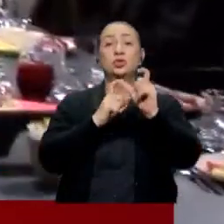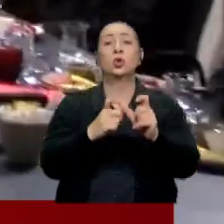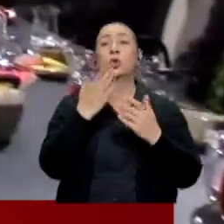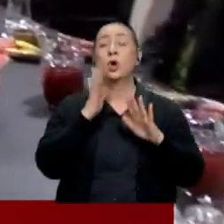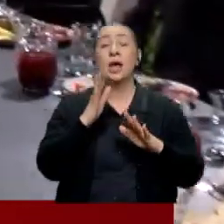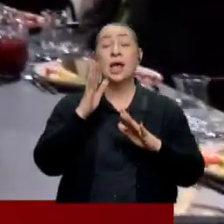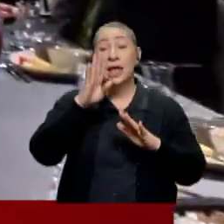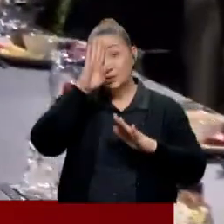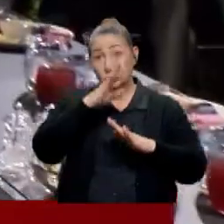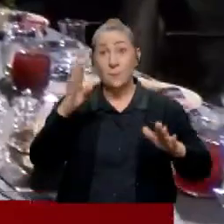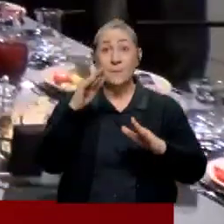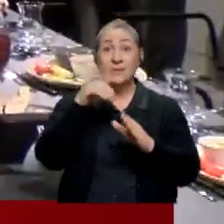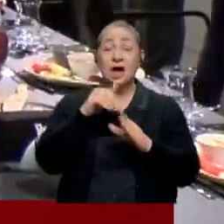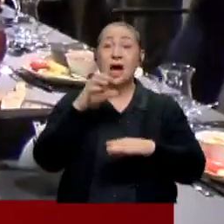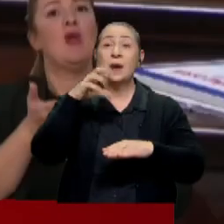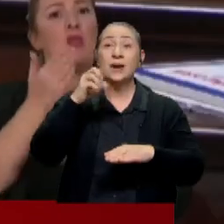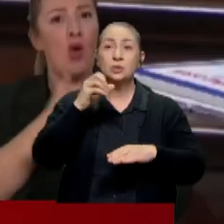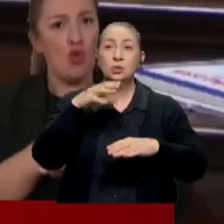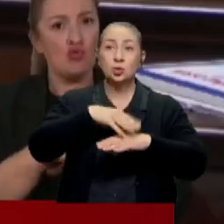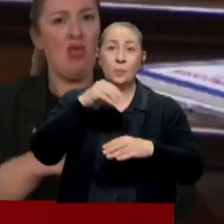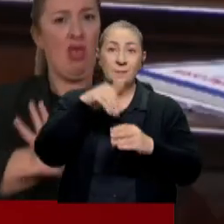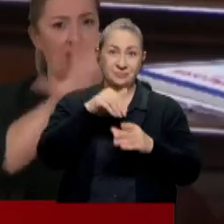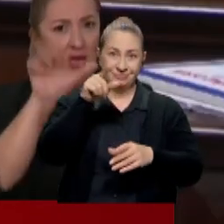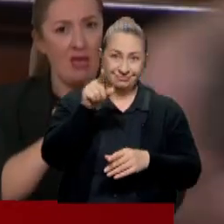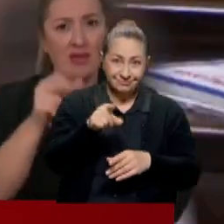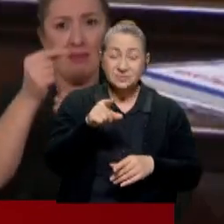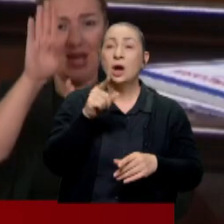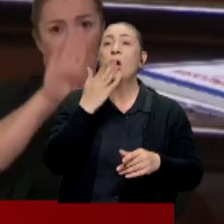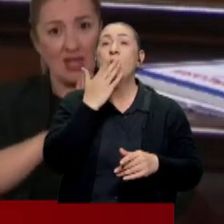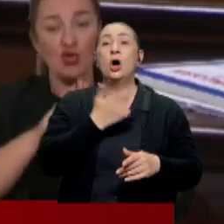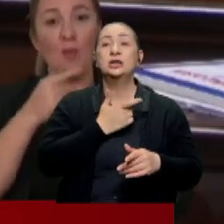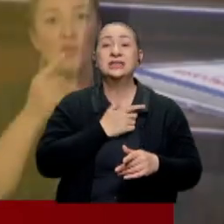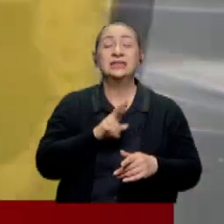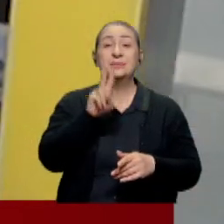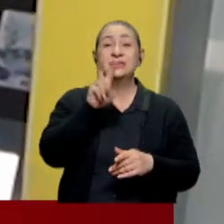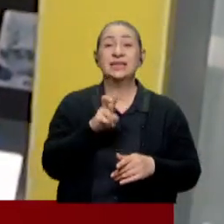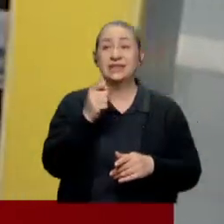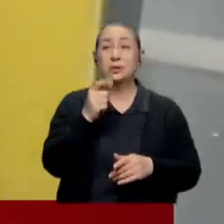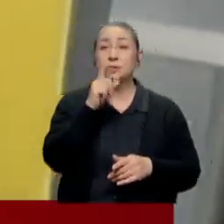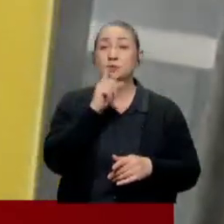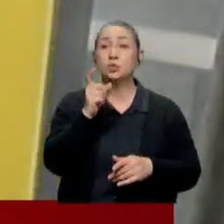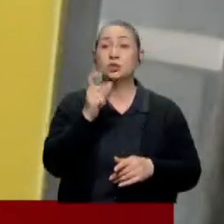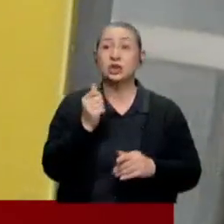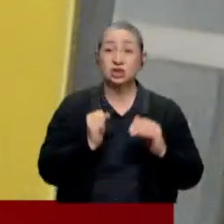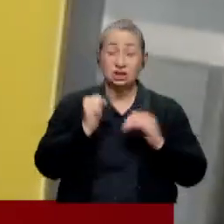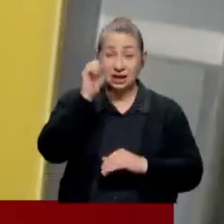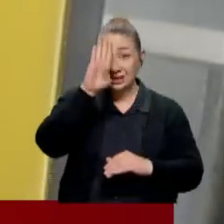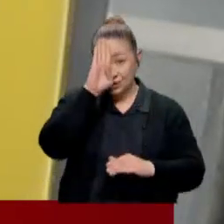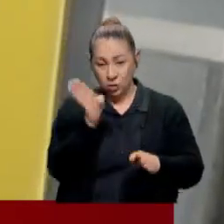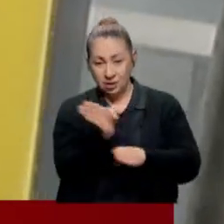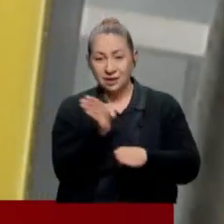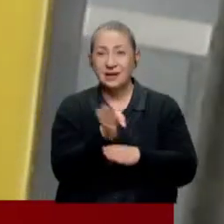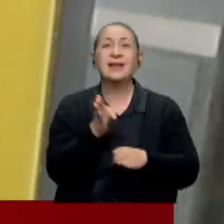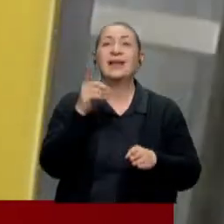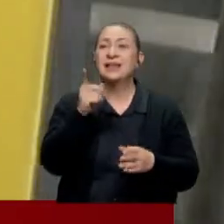gelmedi. İBB Meclisi AK Parti Grup Başkan Vekili Tevfik Göksu ise öğrencilerin 78 liradan 109 liraya çıkan İstanbul kartına